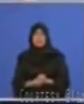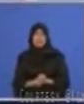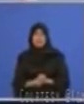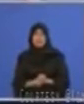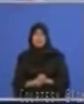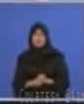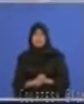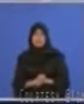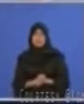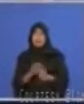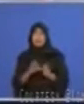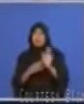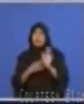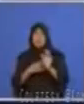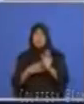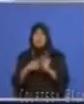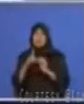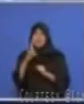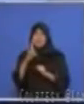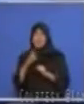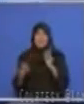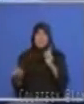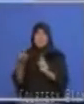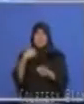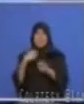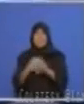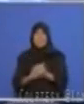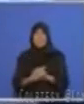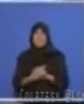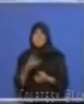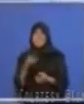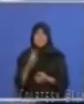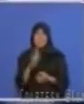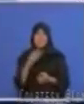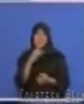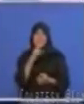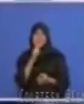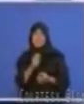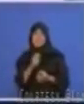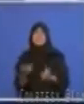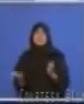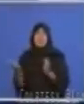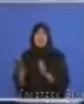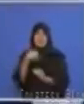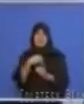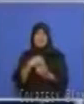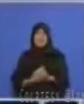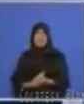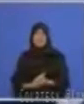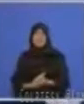nomor nomor urut satu oh Anda berdua saling bertanya kembali lagi